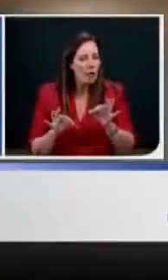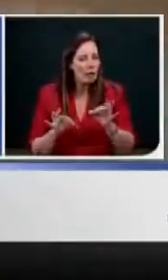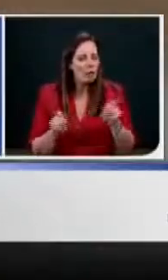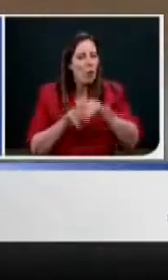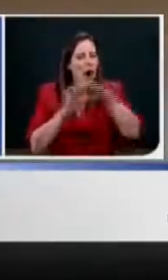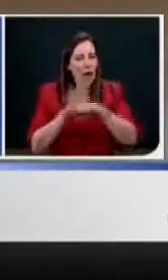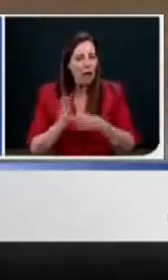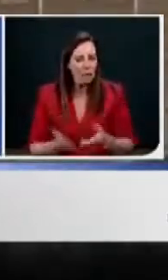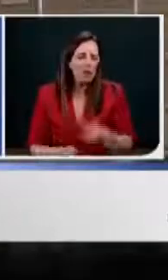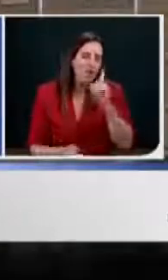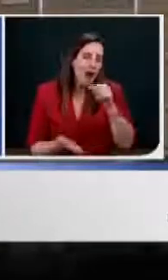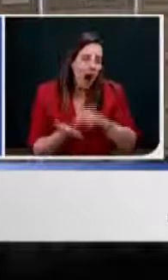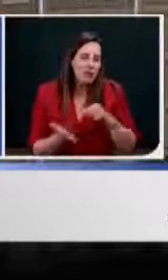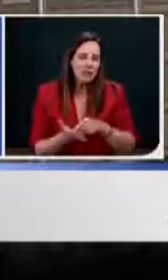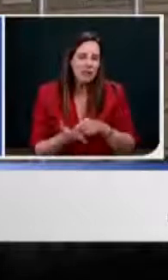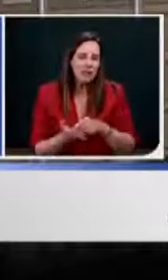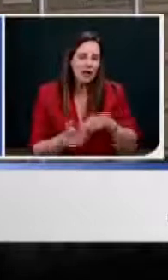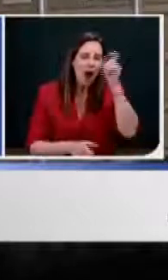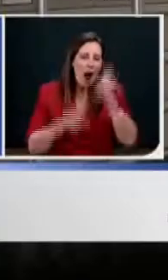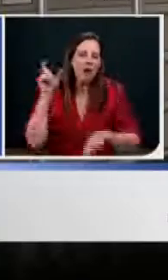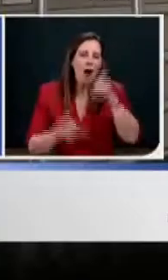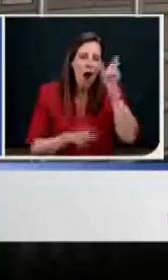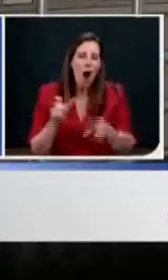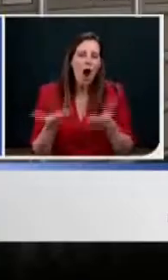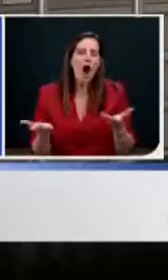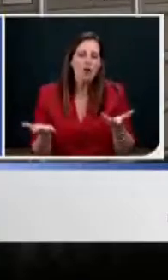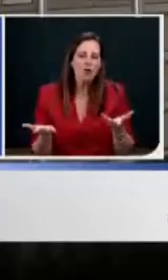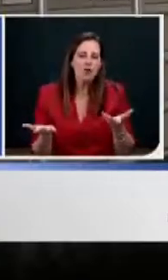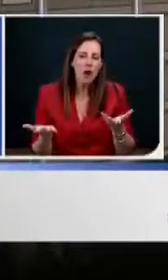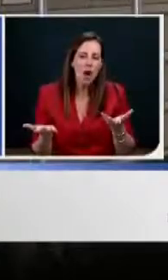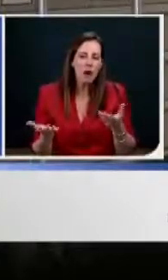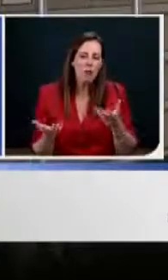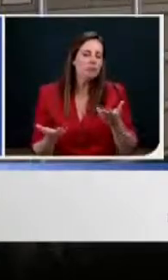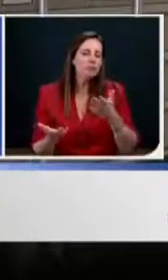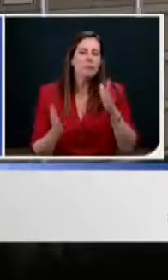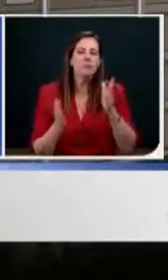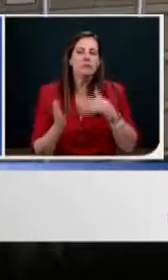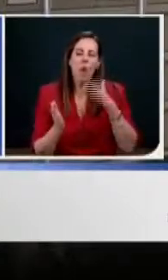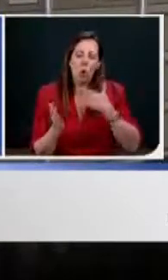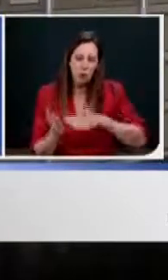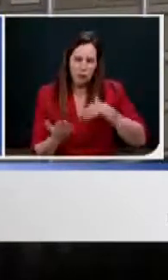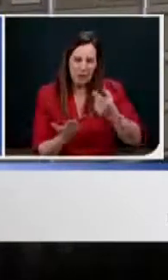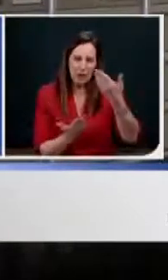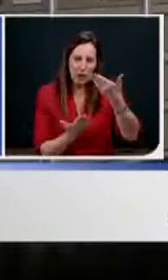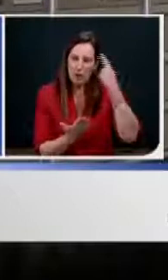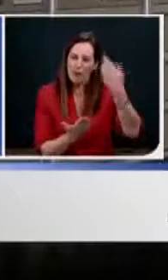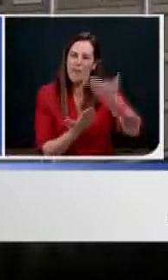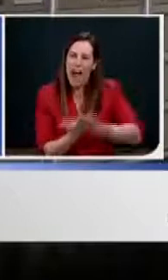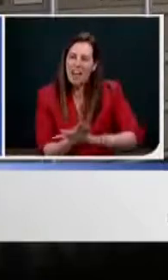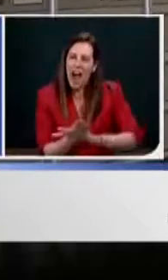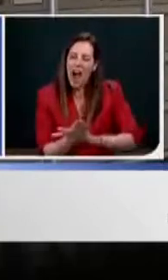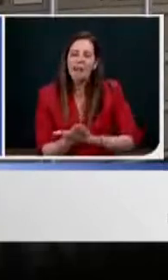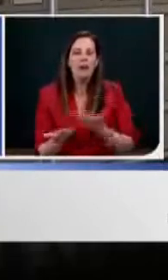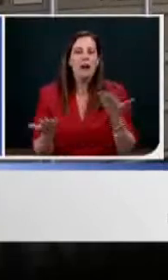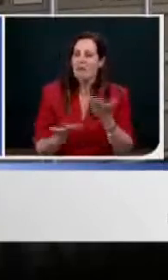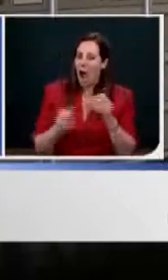כללי מקצוע. ואז אנשים צורכים אותנו להוציא חוות דעת. הם עושים את